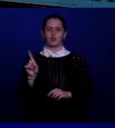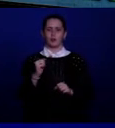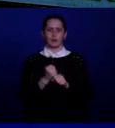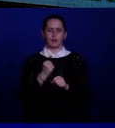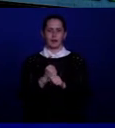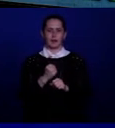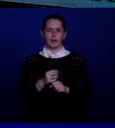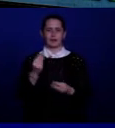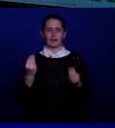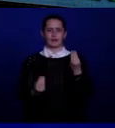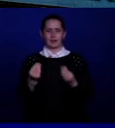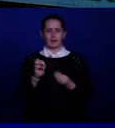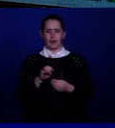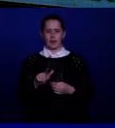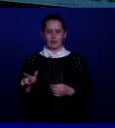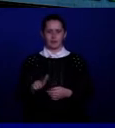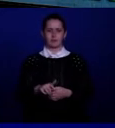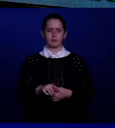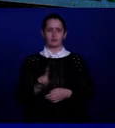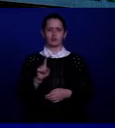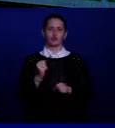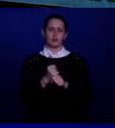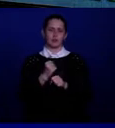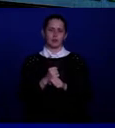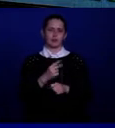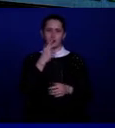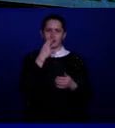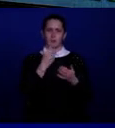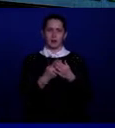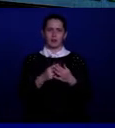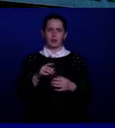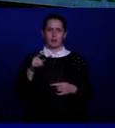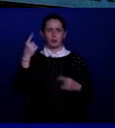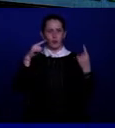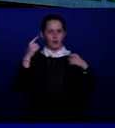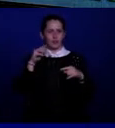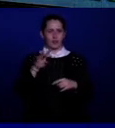делать? Играть. Что делать? Смотреть мультфильмы.